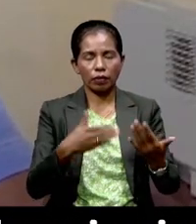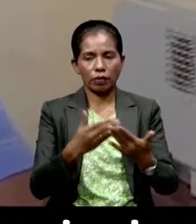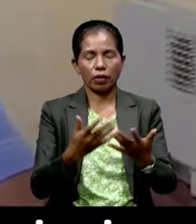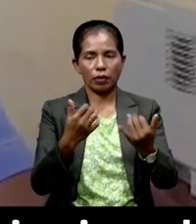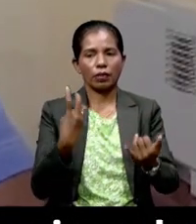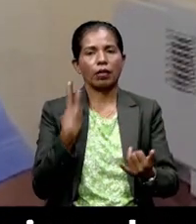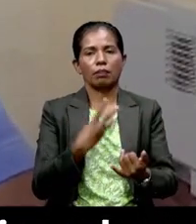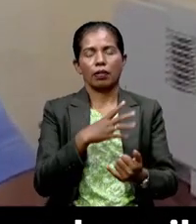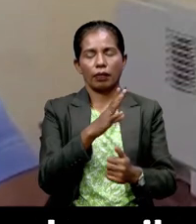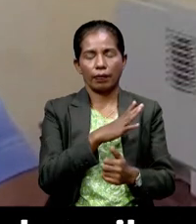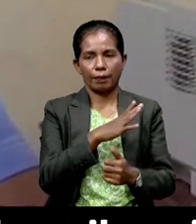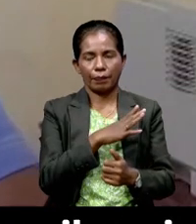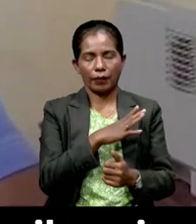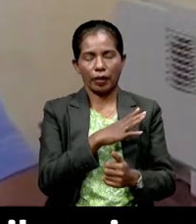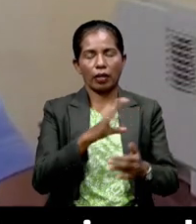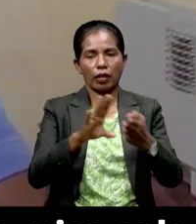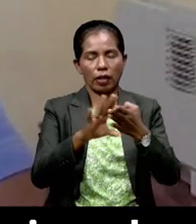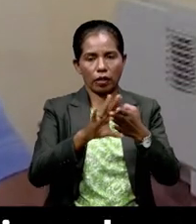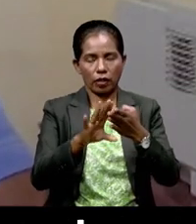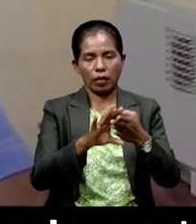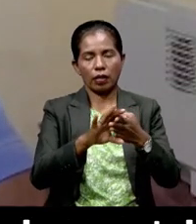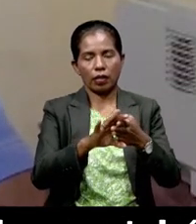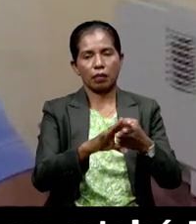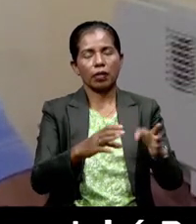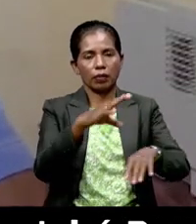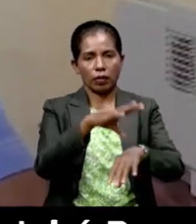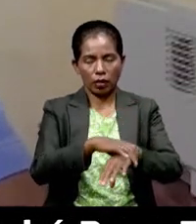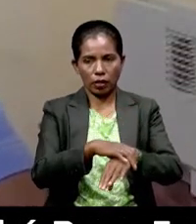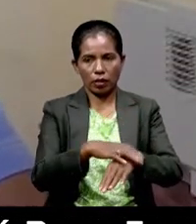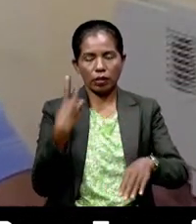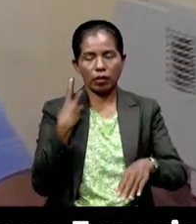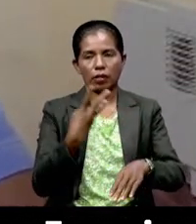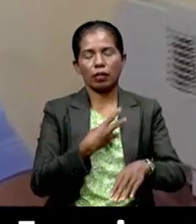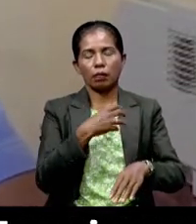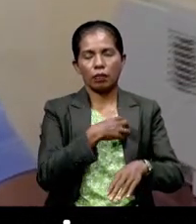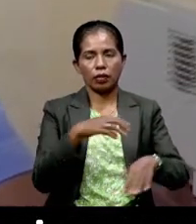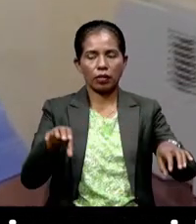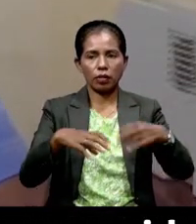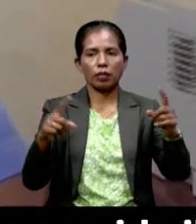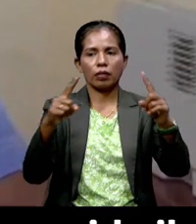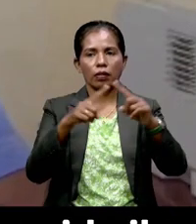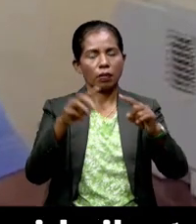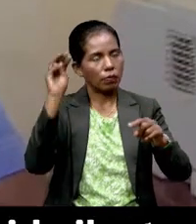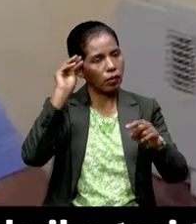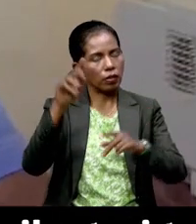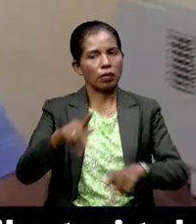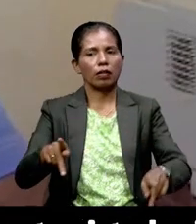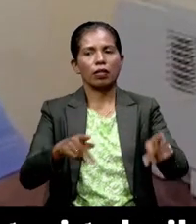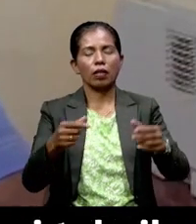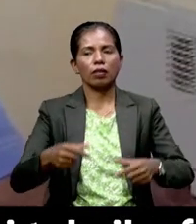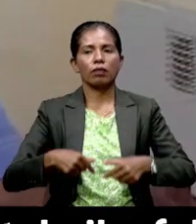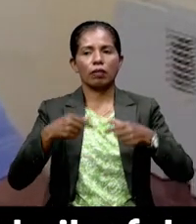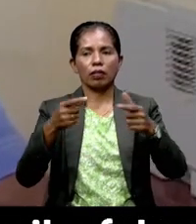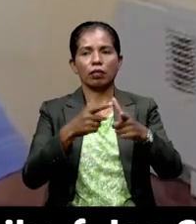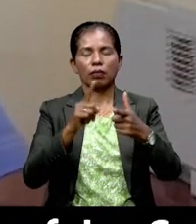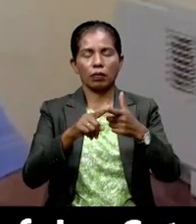behin, nah, hei mandar di Nisau, tambah itu polisi ya, ini servis itu ada di Minister Publik, entrega orang depois